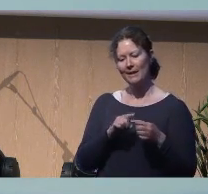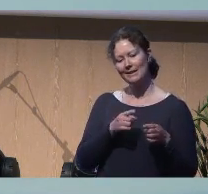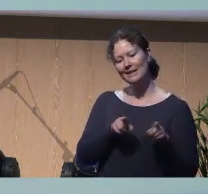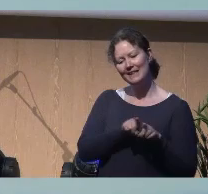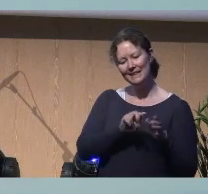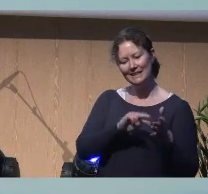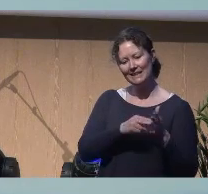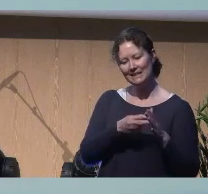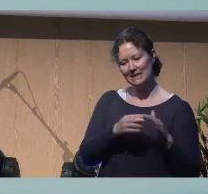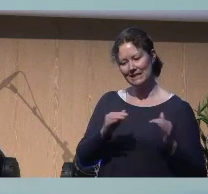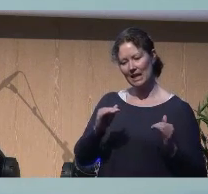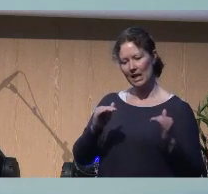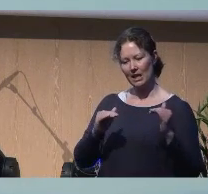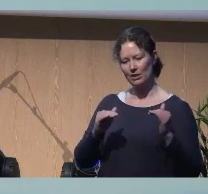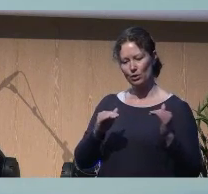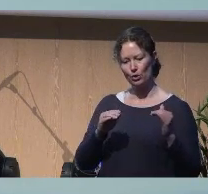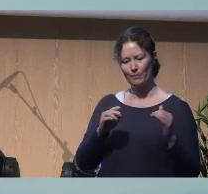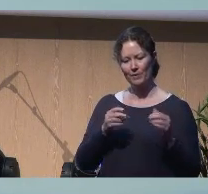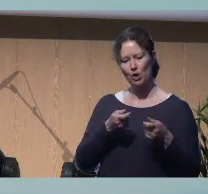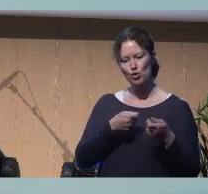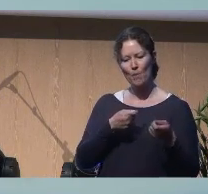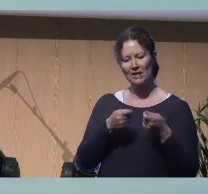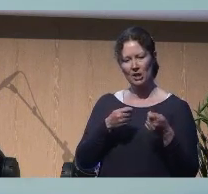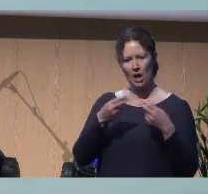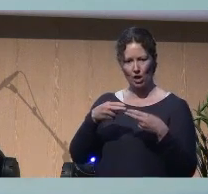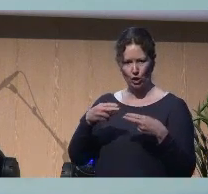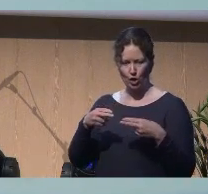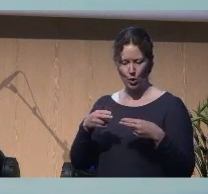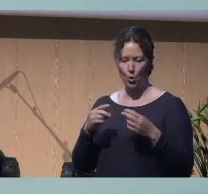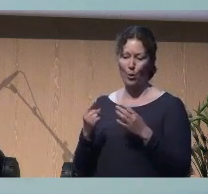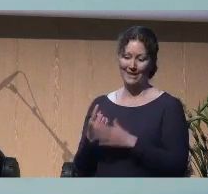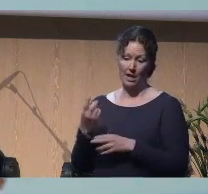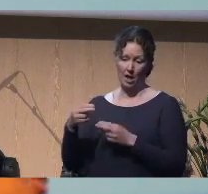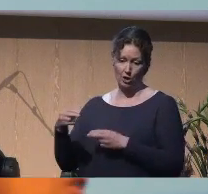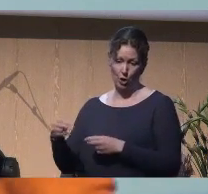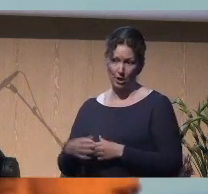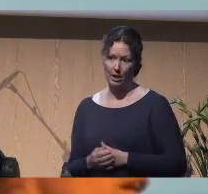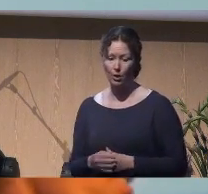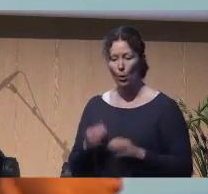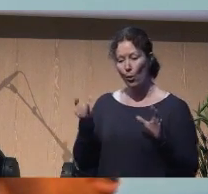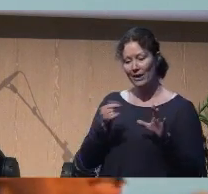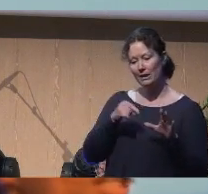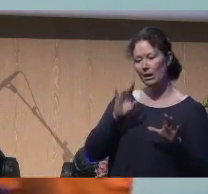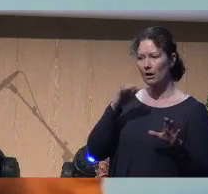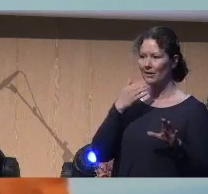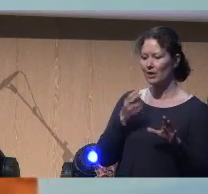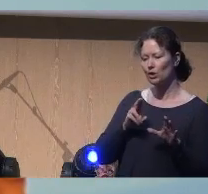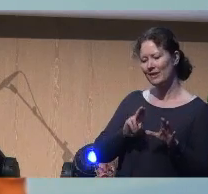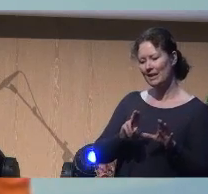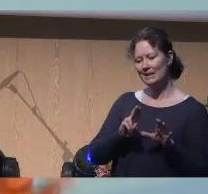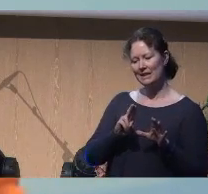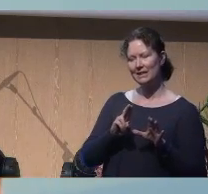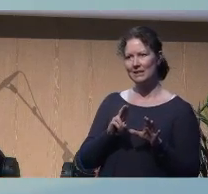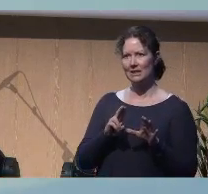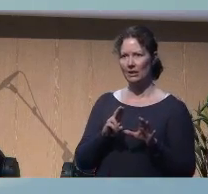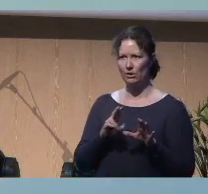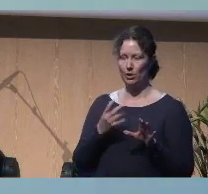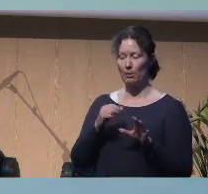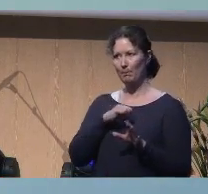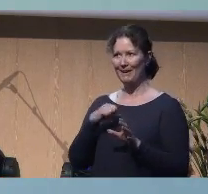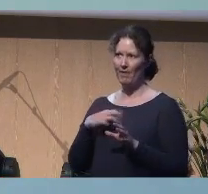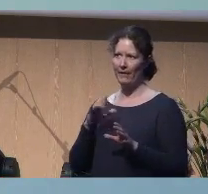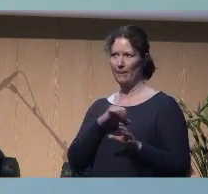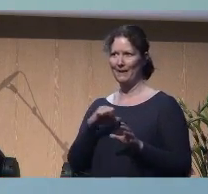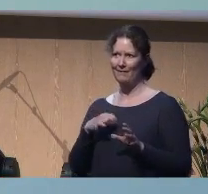likestille kommersielle aktører og ideelle aktører. Og i det så kan det være en tendens tilbake til at ja, privat